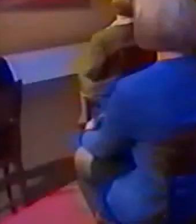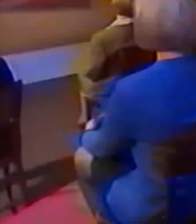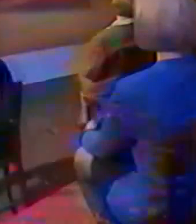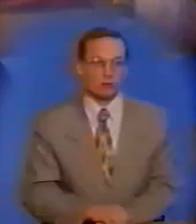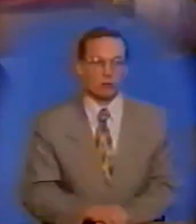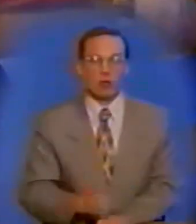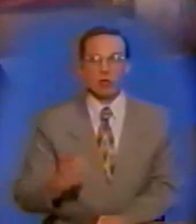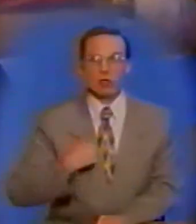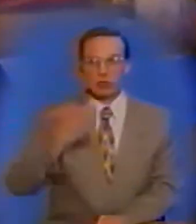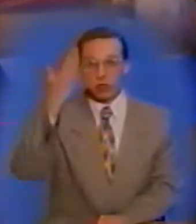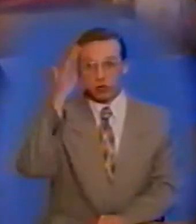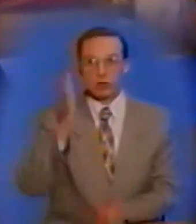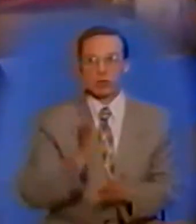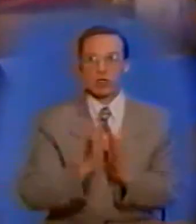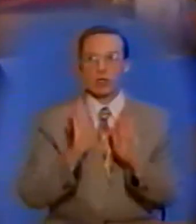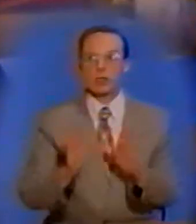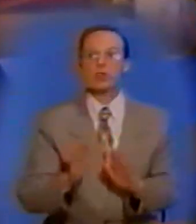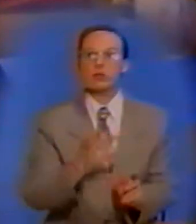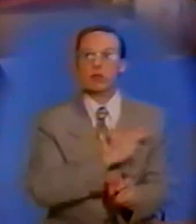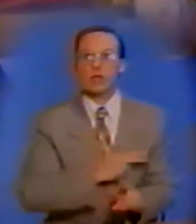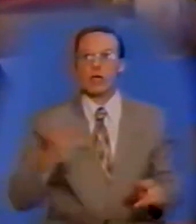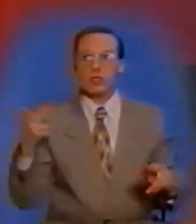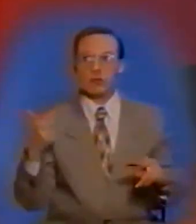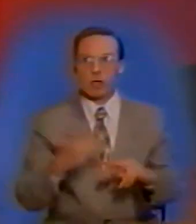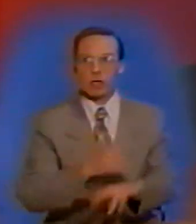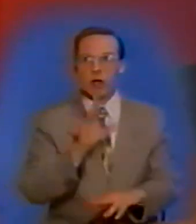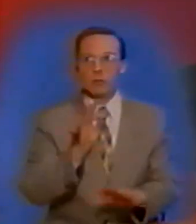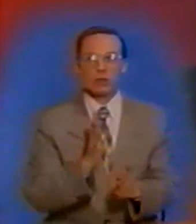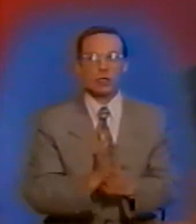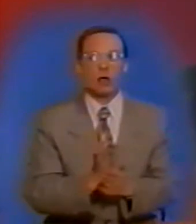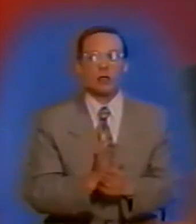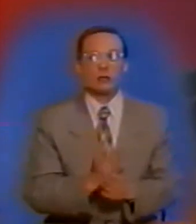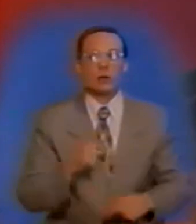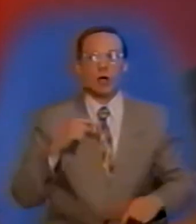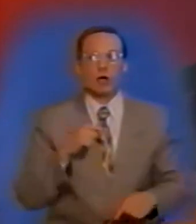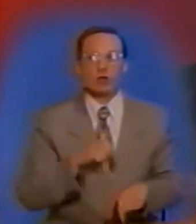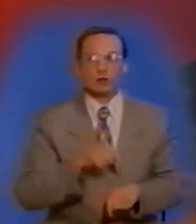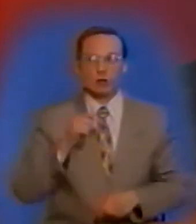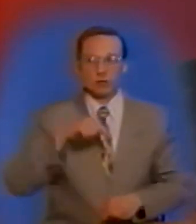Aš galvoju, kad yra ne tik socialinis barjeras, yra labai aštrus vidinis barjeras.